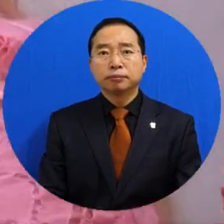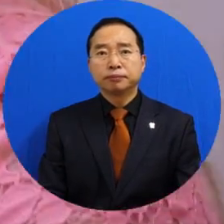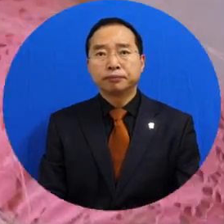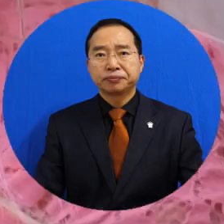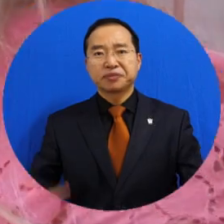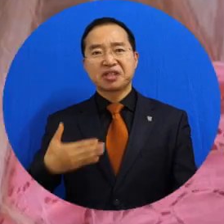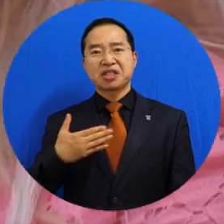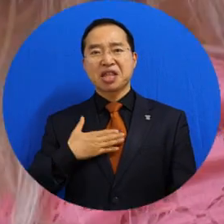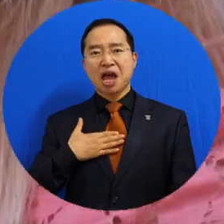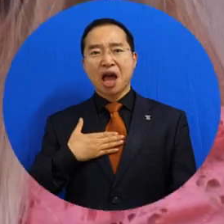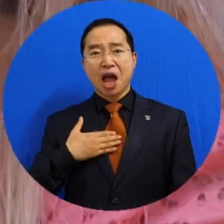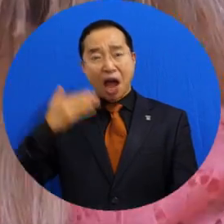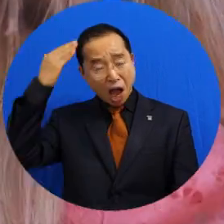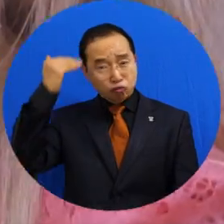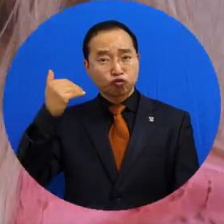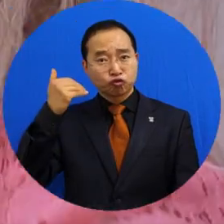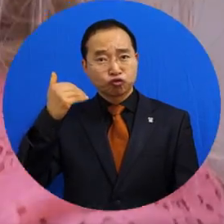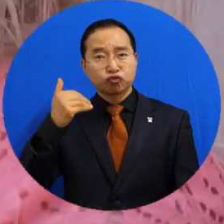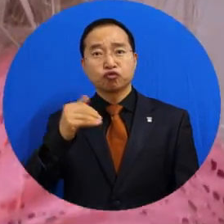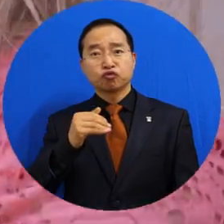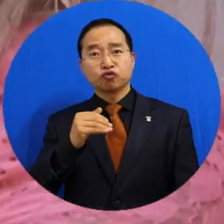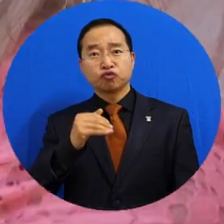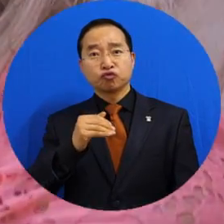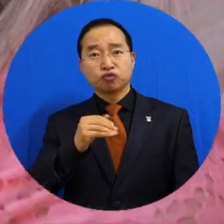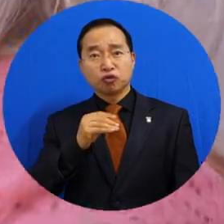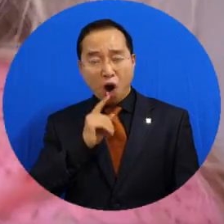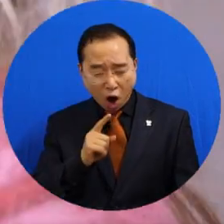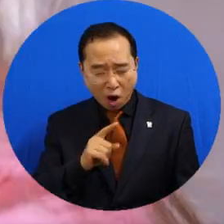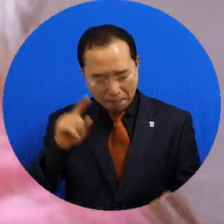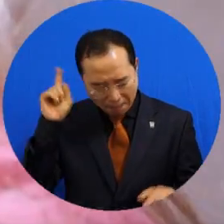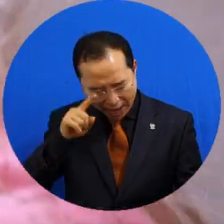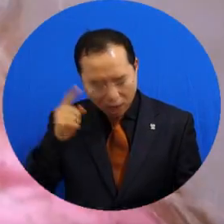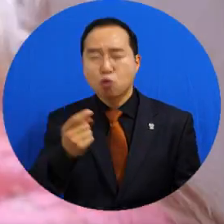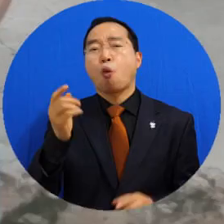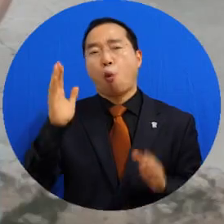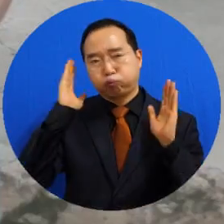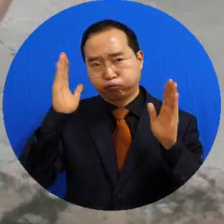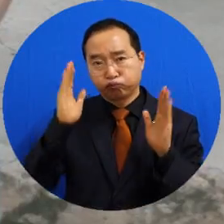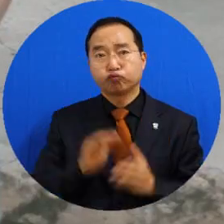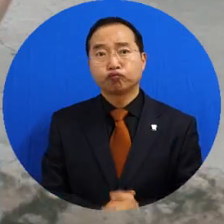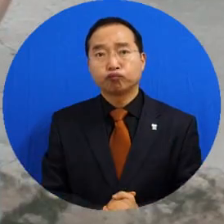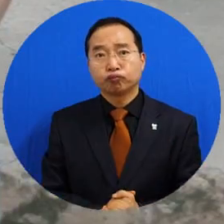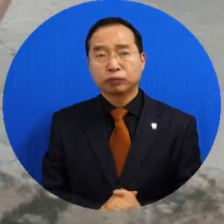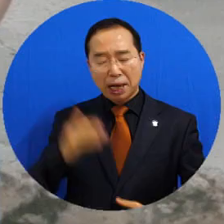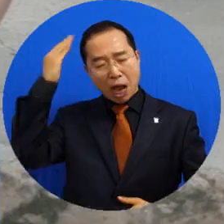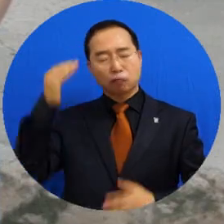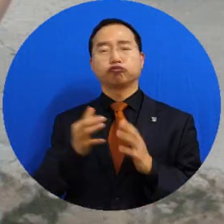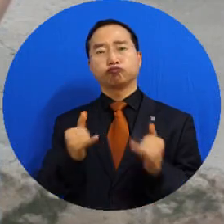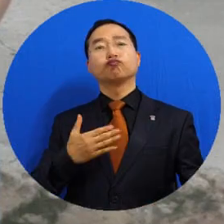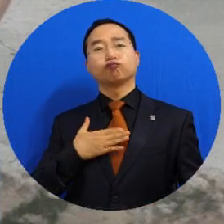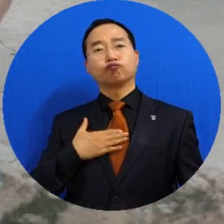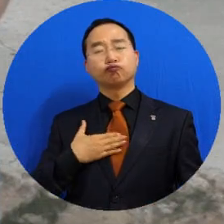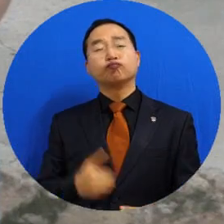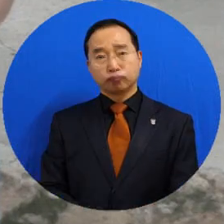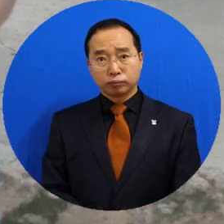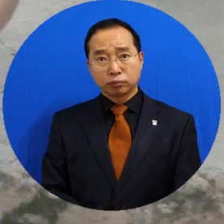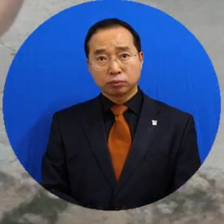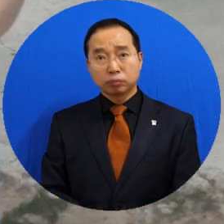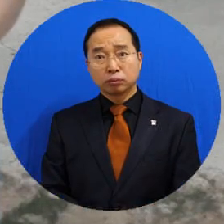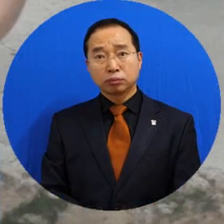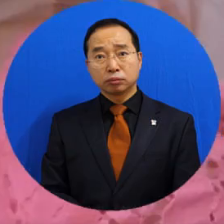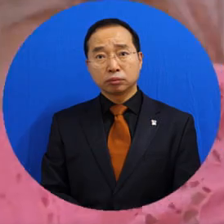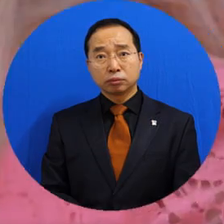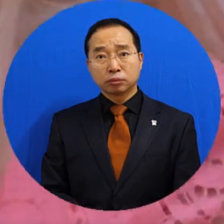나한테 한국어 좋지 않아요. 그렇지만 매일 한국어 공부하고 있어요. 한국 꿈은 사람입니다. 알아요.